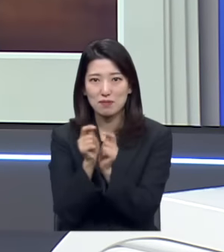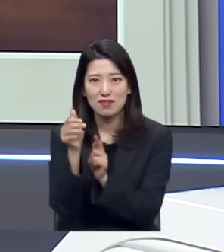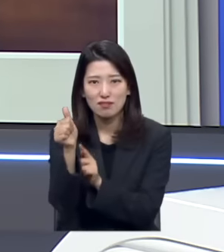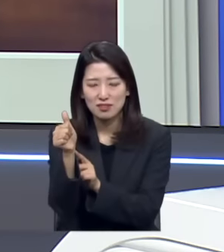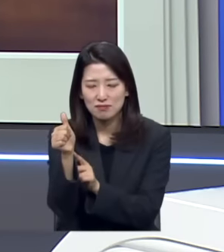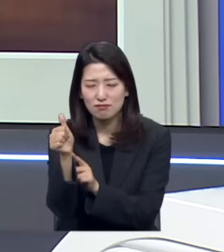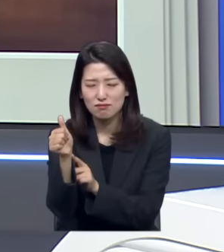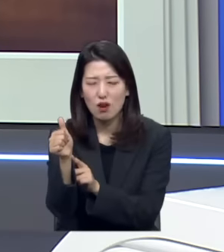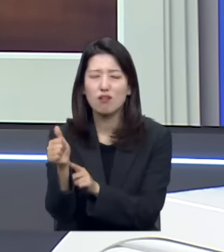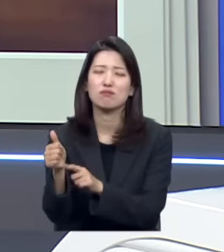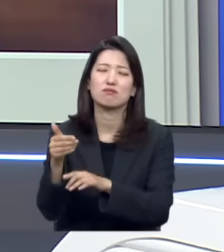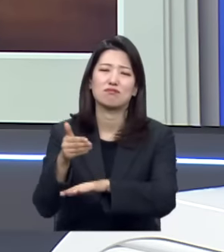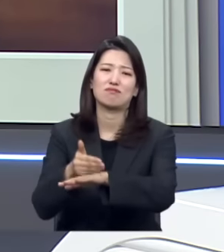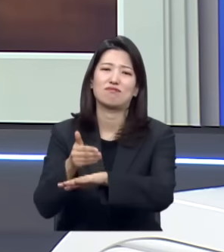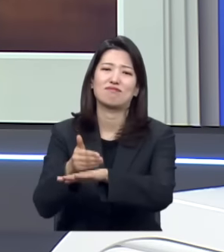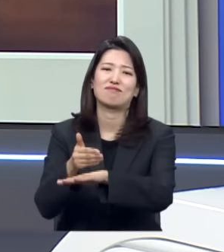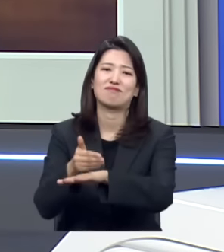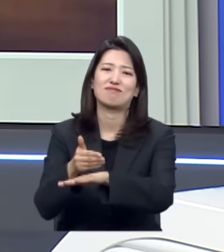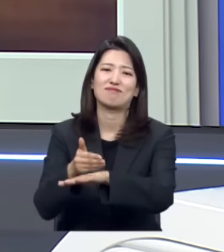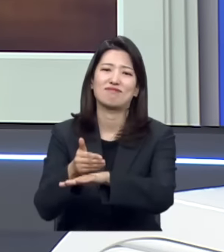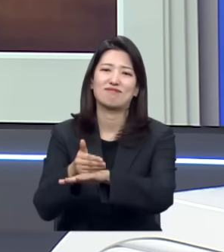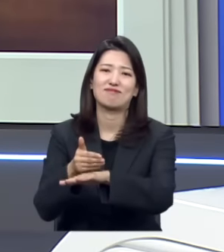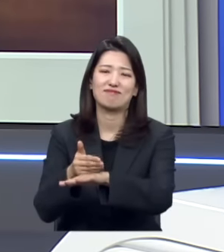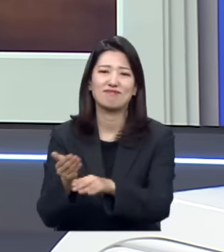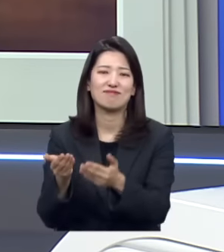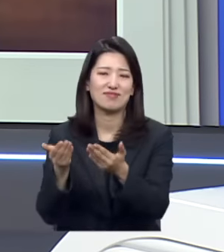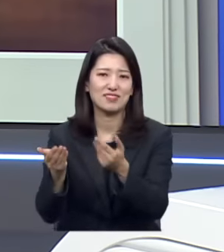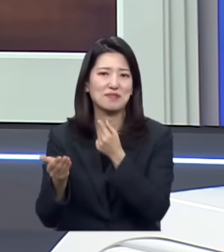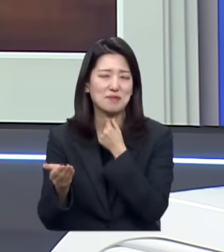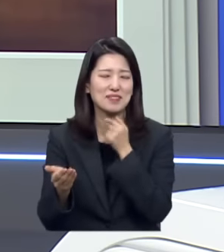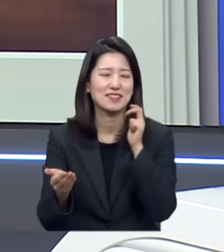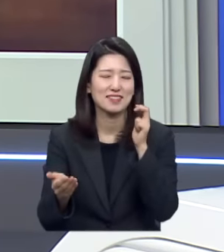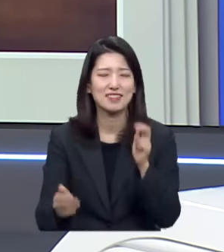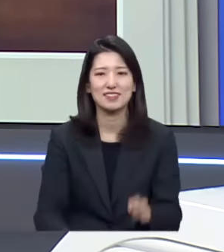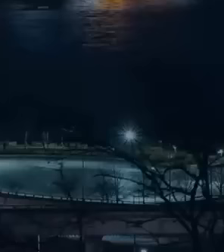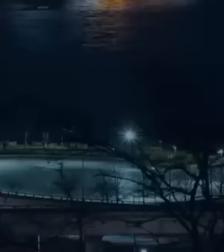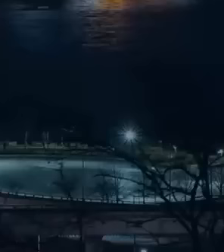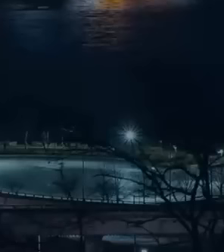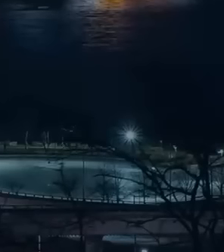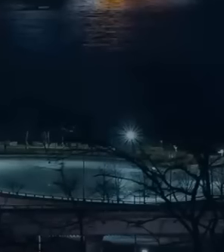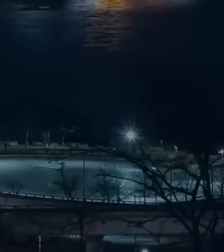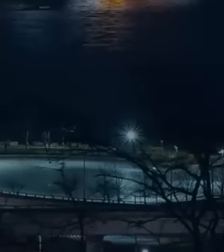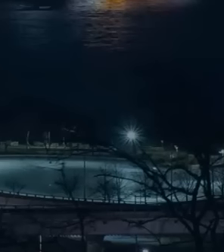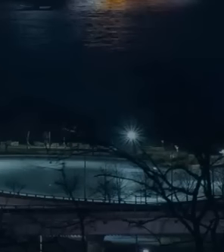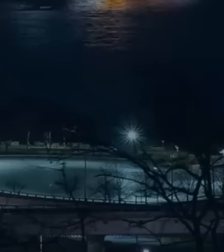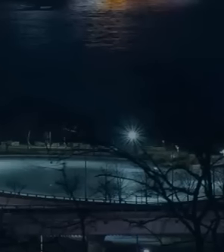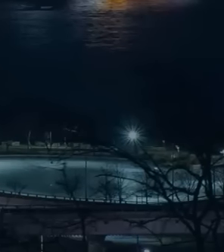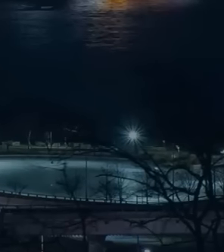거듭 많은 사람들이 아마 감사의 뜻을 전하지 않을까 싶네요.